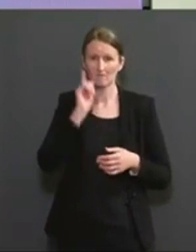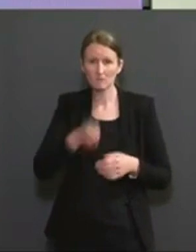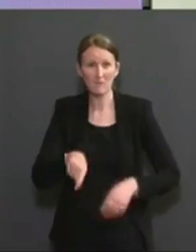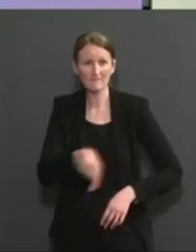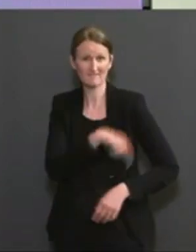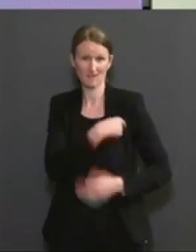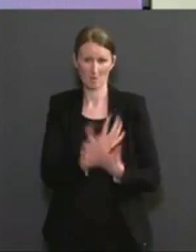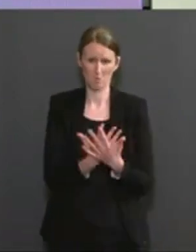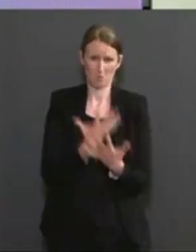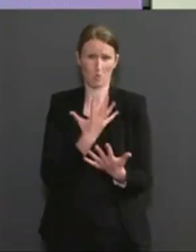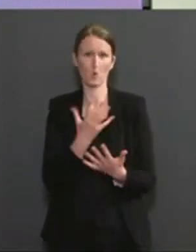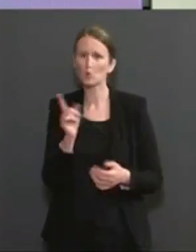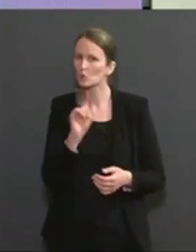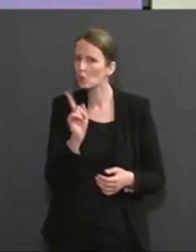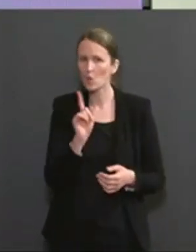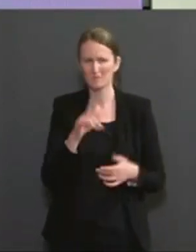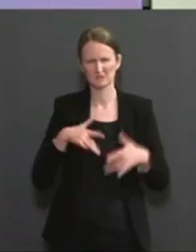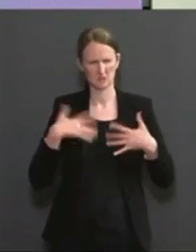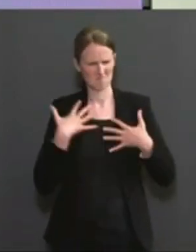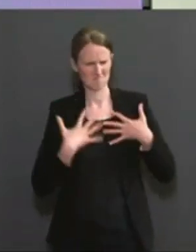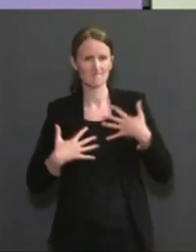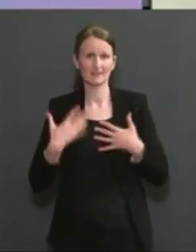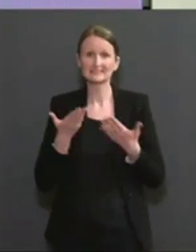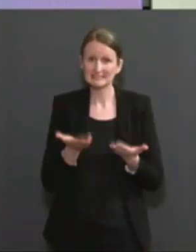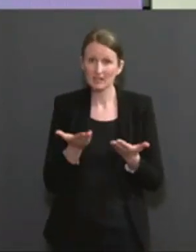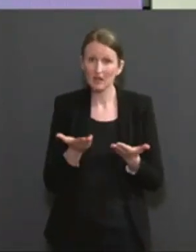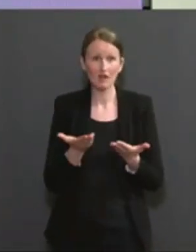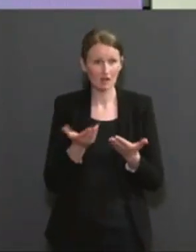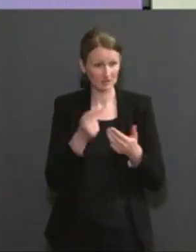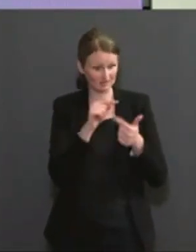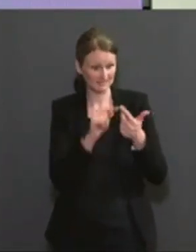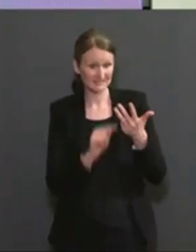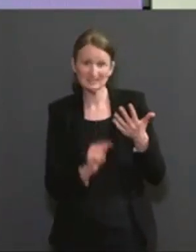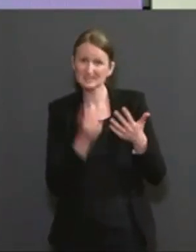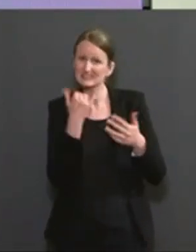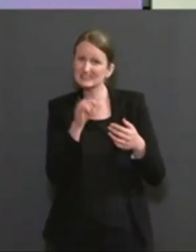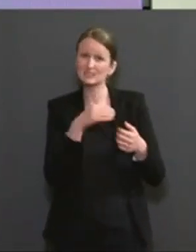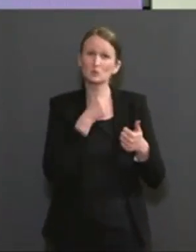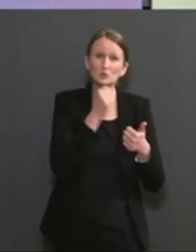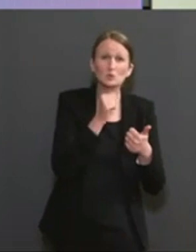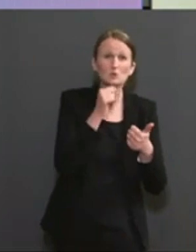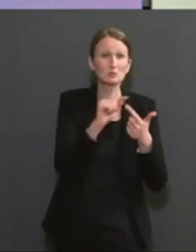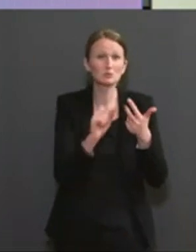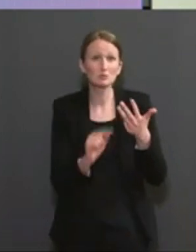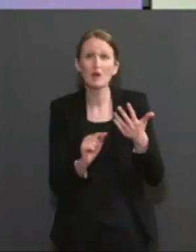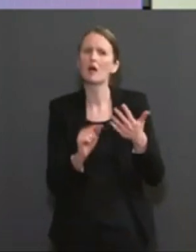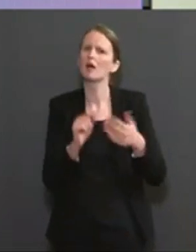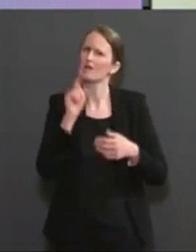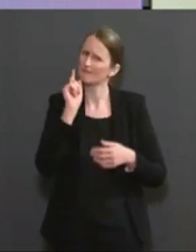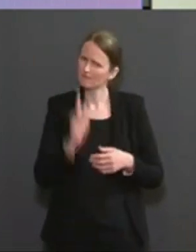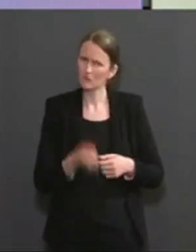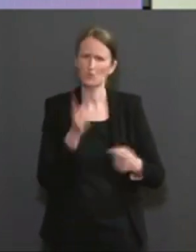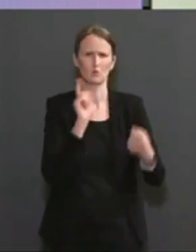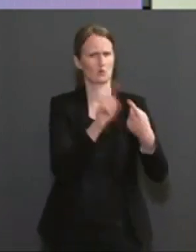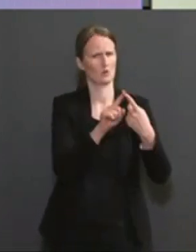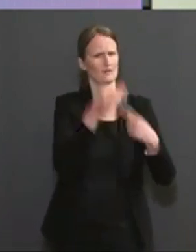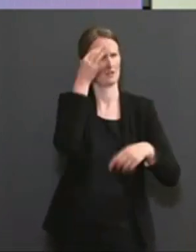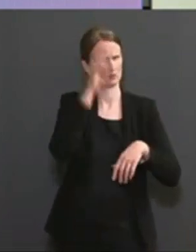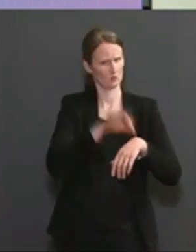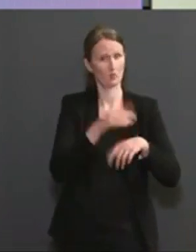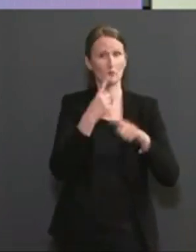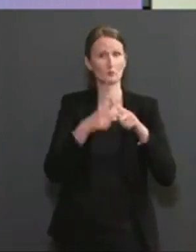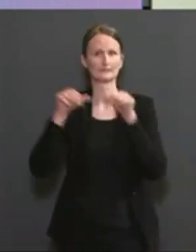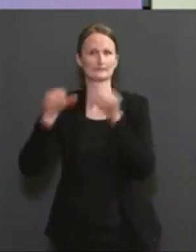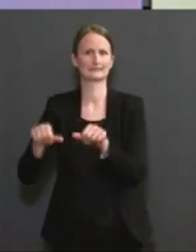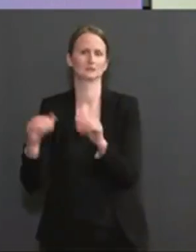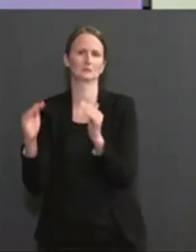genre de symptômes, restez chez vous, prévenez votre médecin, voyez s'il pense adéquat de faire un test, mais n'attendez pas, parce que